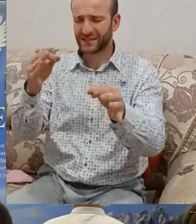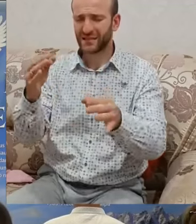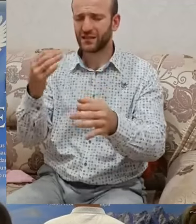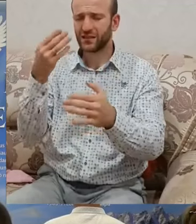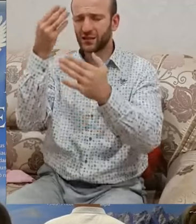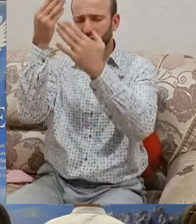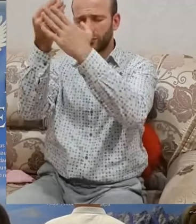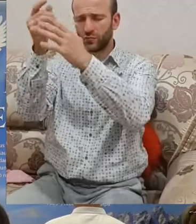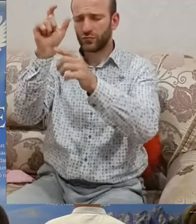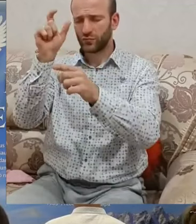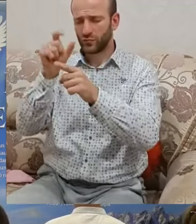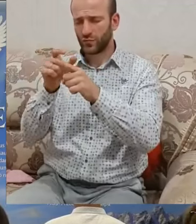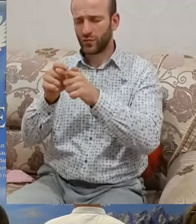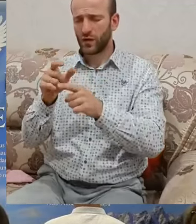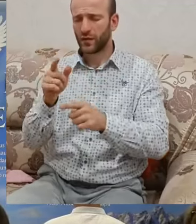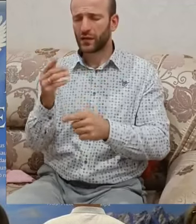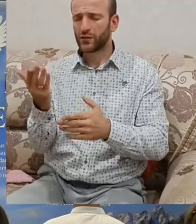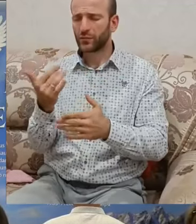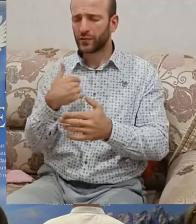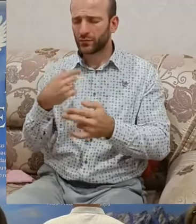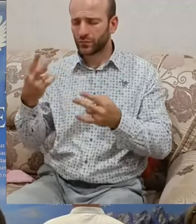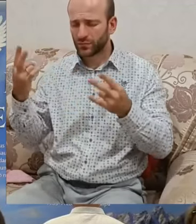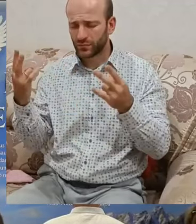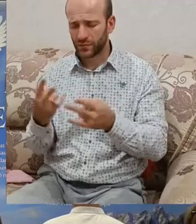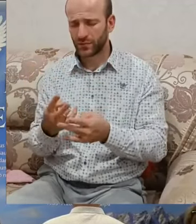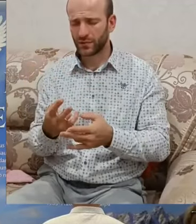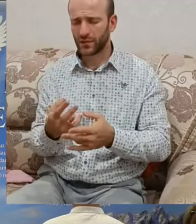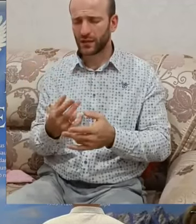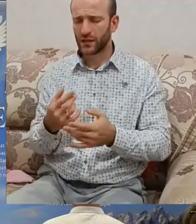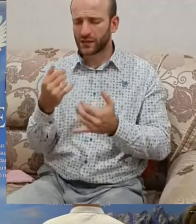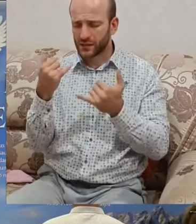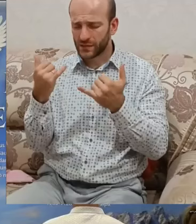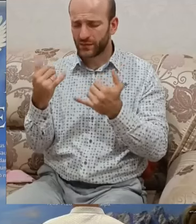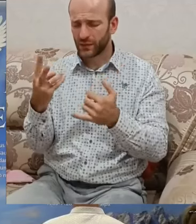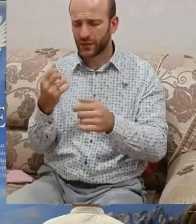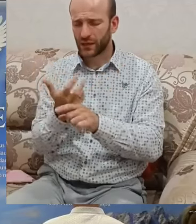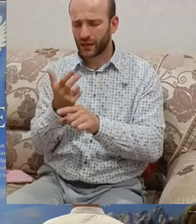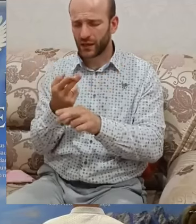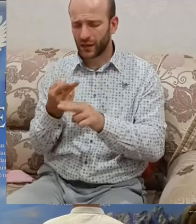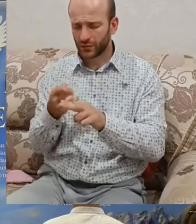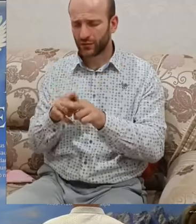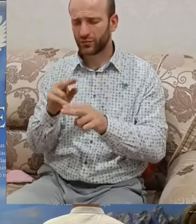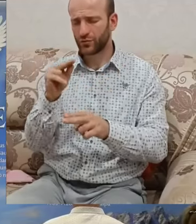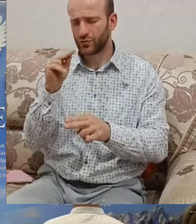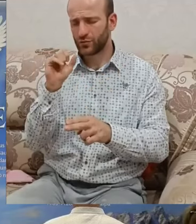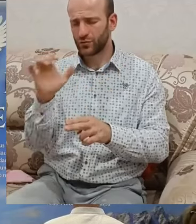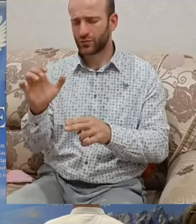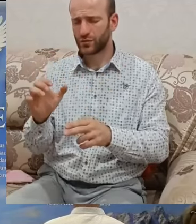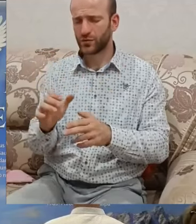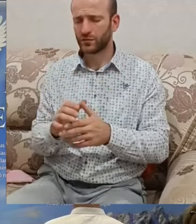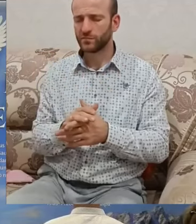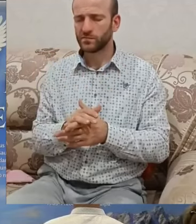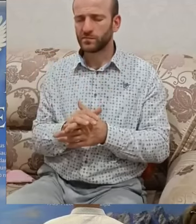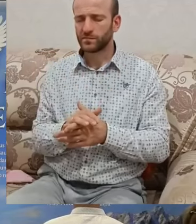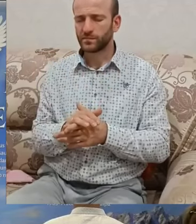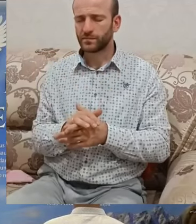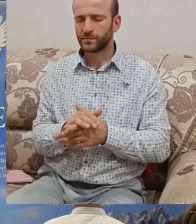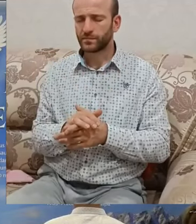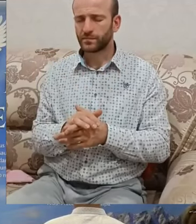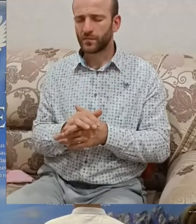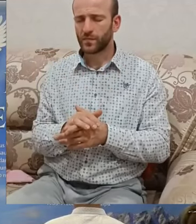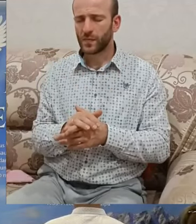mums. В котором мы нуждаемся. Šiandien, šią valandą. Сегодня, на этот час. Viešpaties Jėzaus Kristaus vardu. Во имя Господа